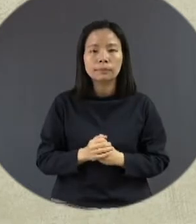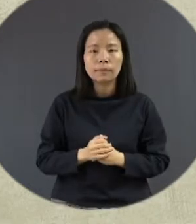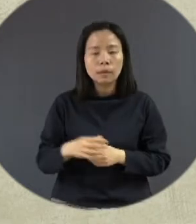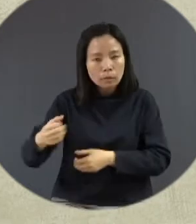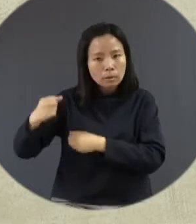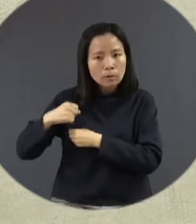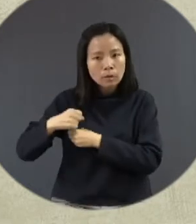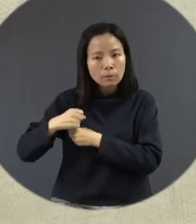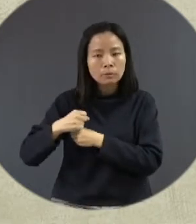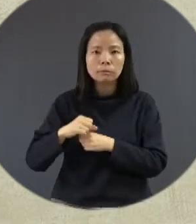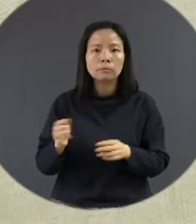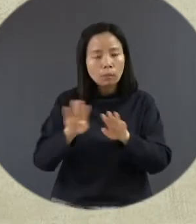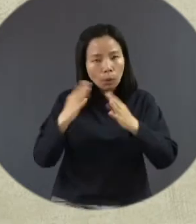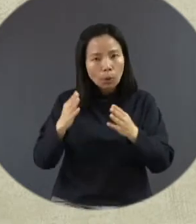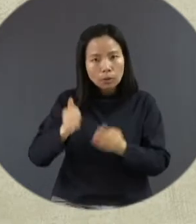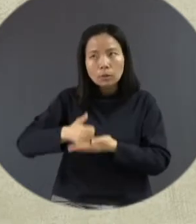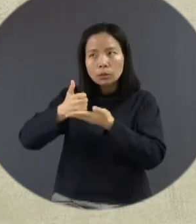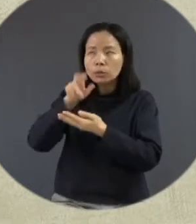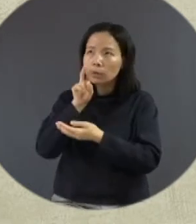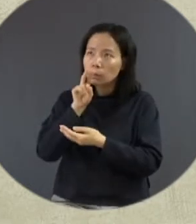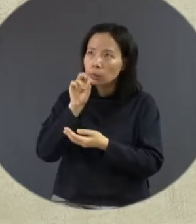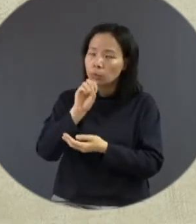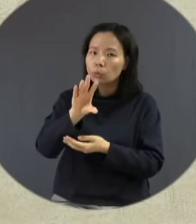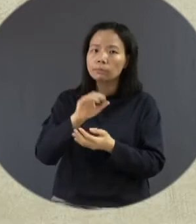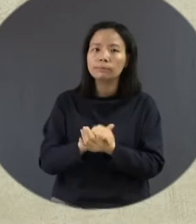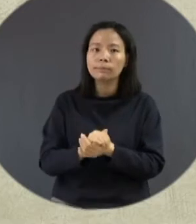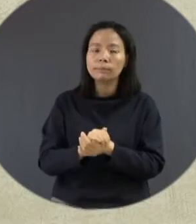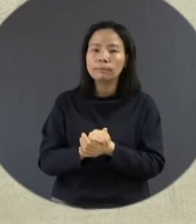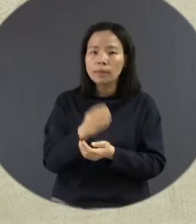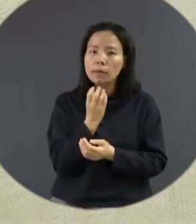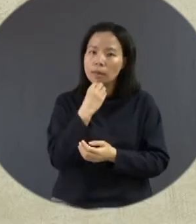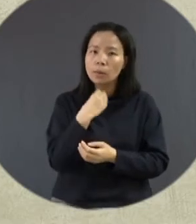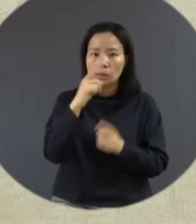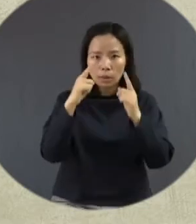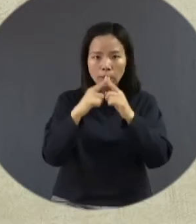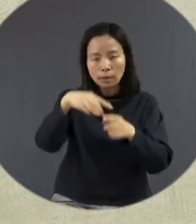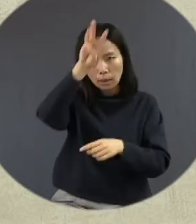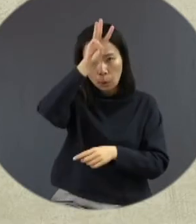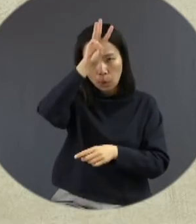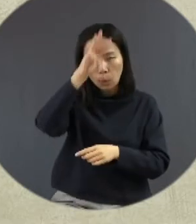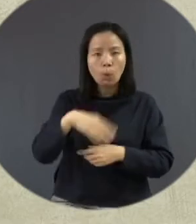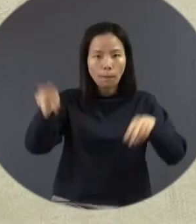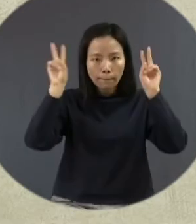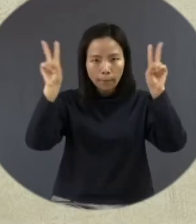们开始对他致敬，说：犹太人的君王万